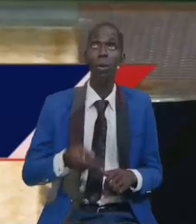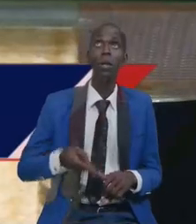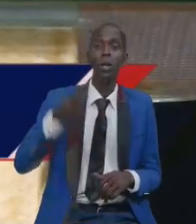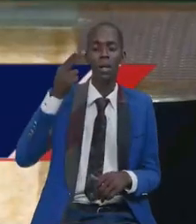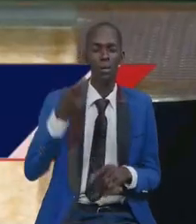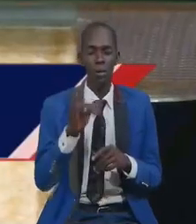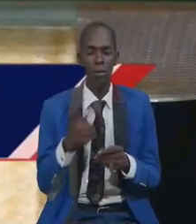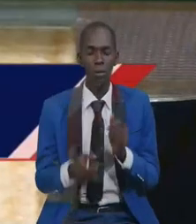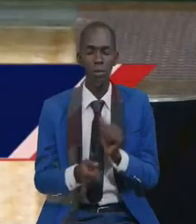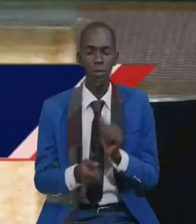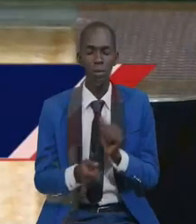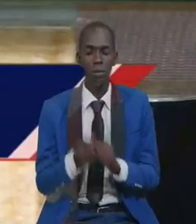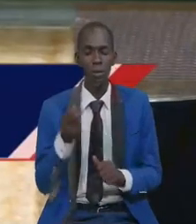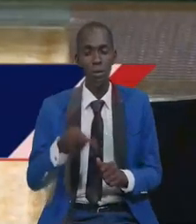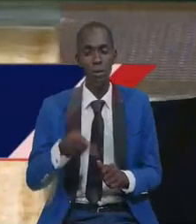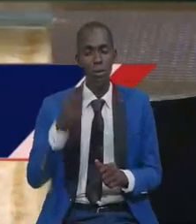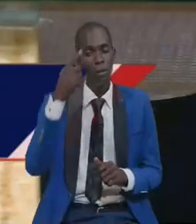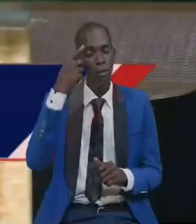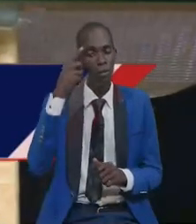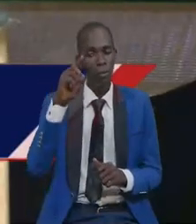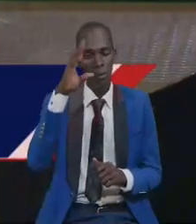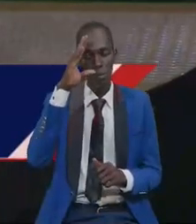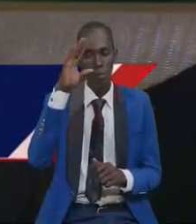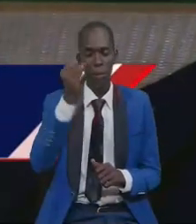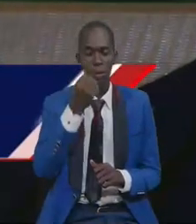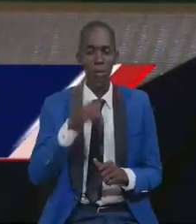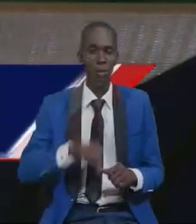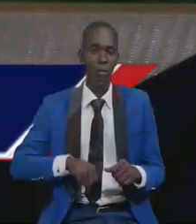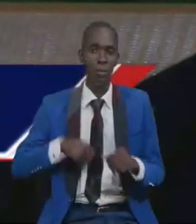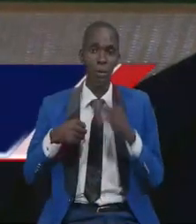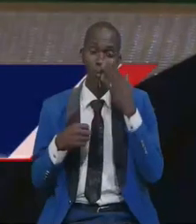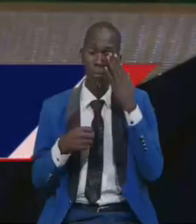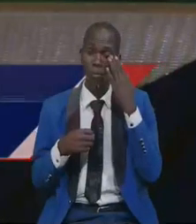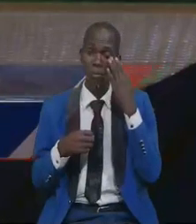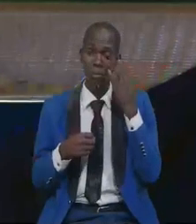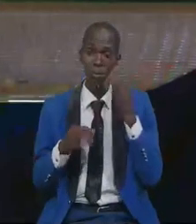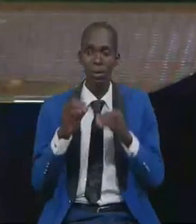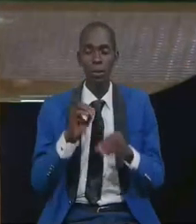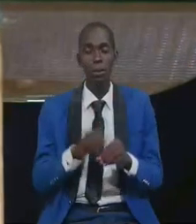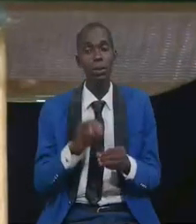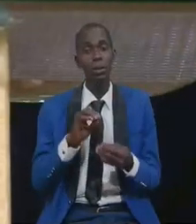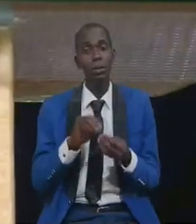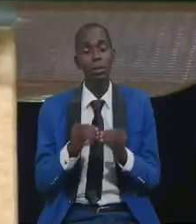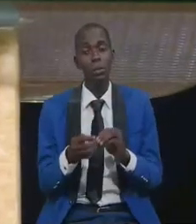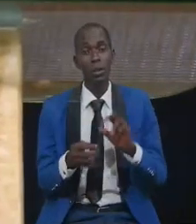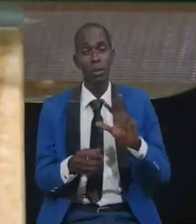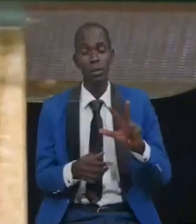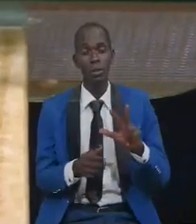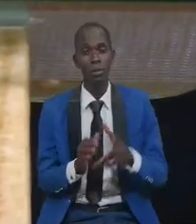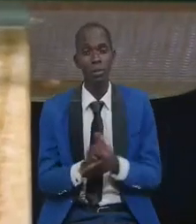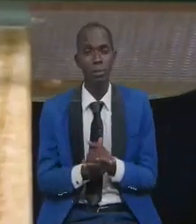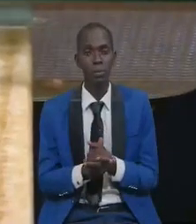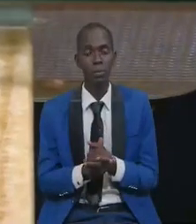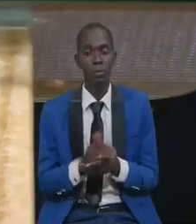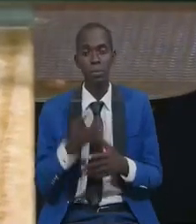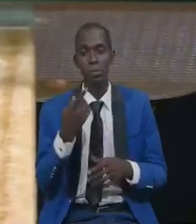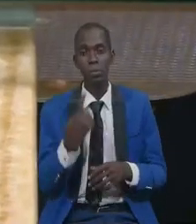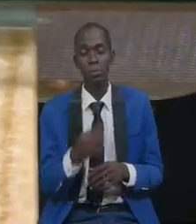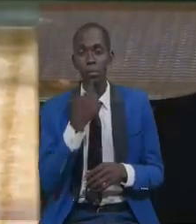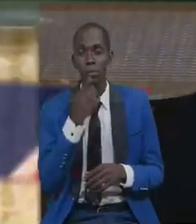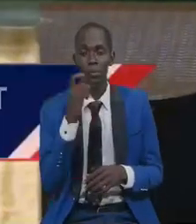Très-Haut à cause de l'orgueil de l'homme. Et numéro 3, nous parlerons du décret du